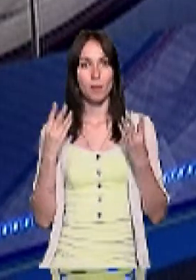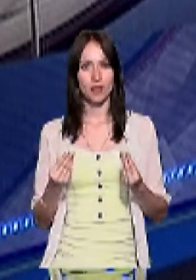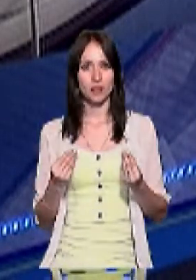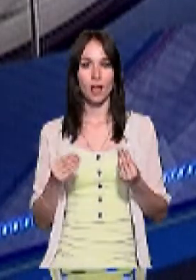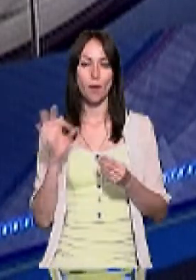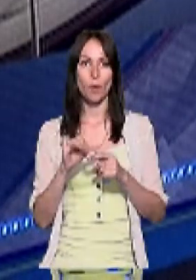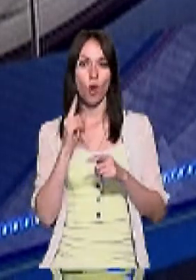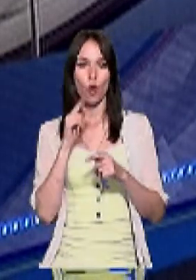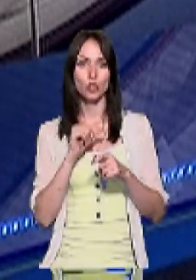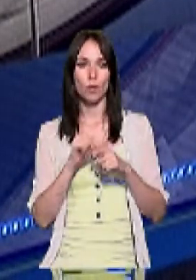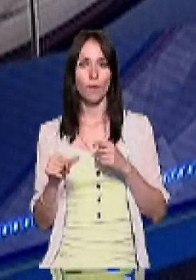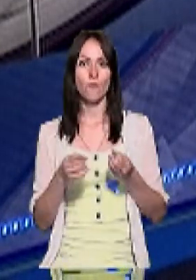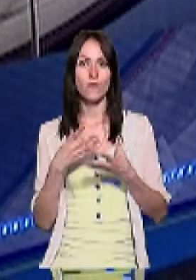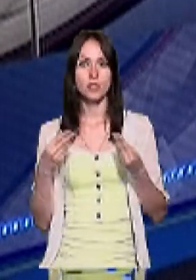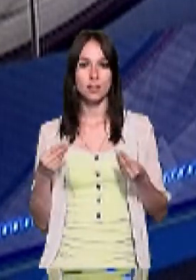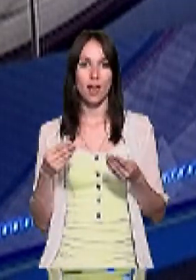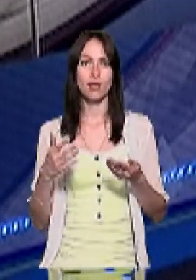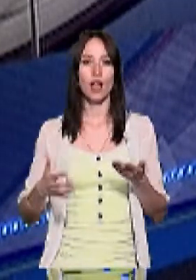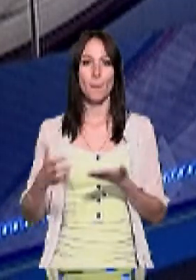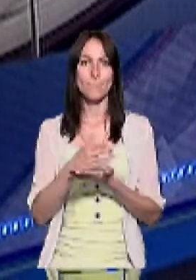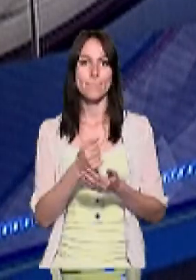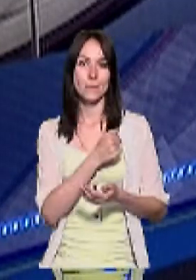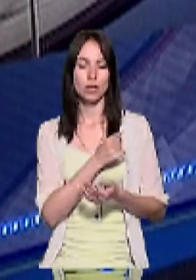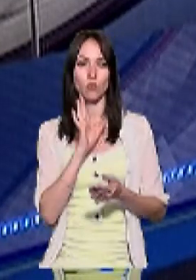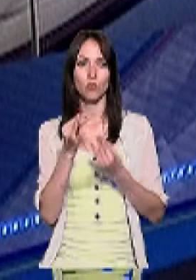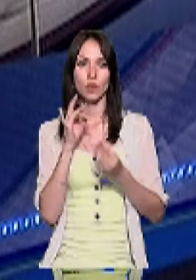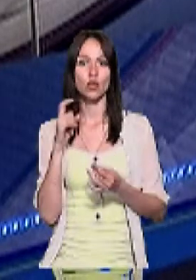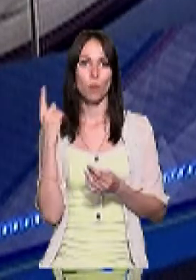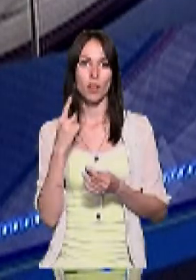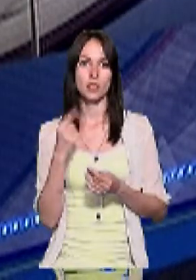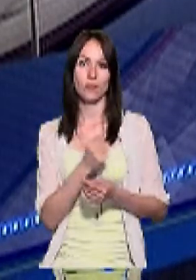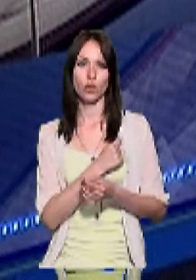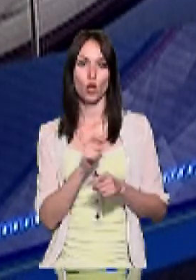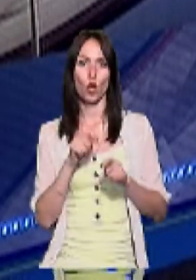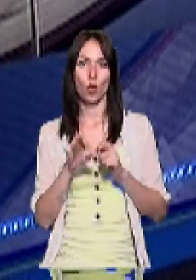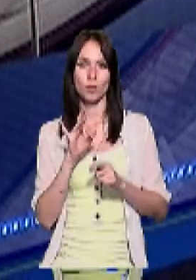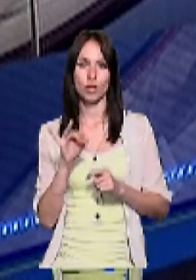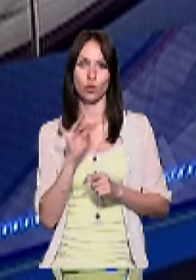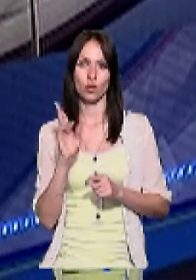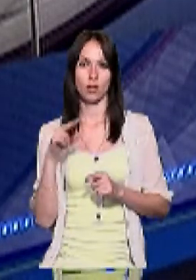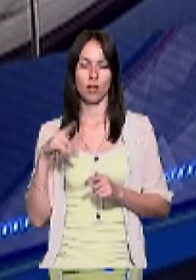Про особливості весняного призову говоритимуть з обласним військовим комісаром Юрієм Калкушкіним.